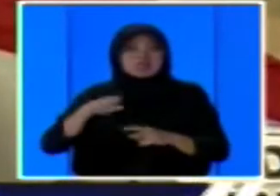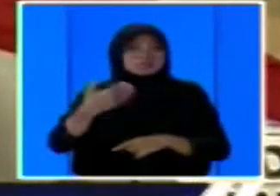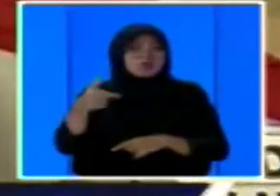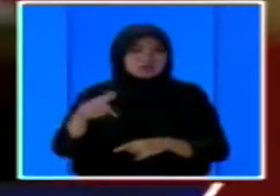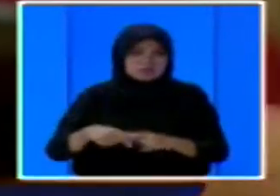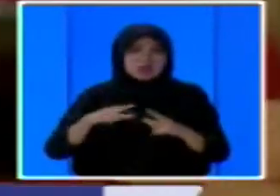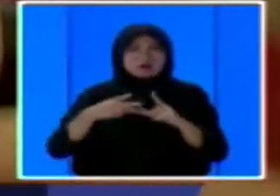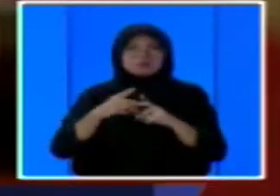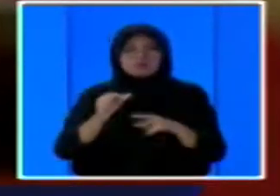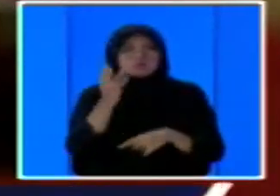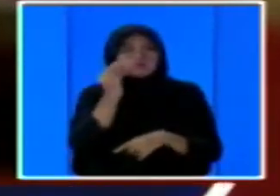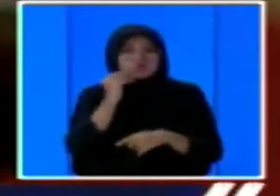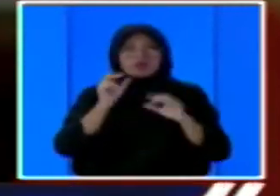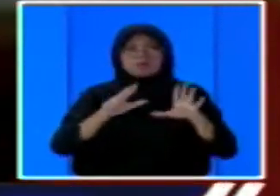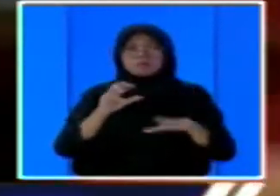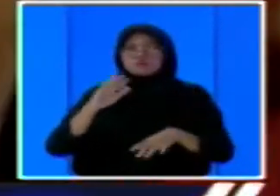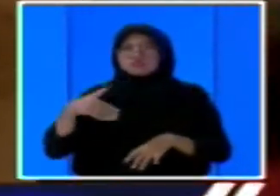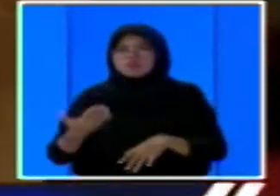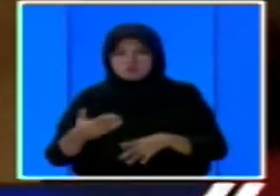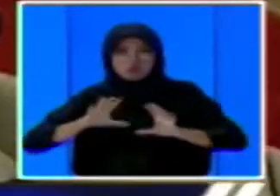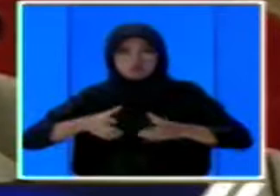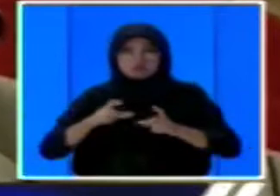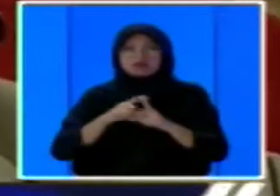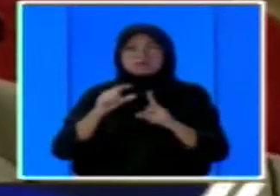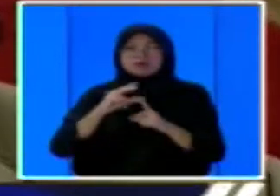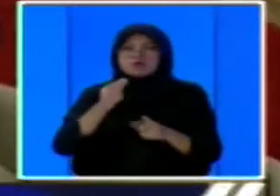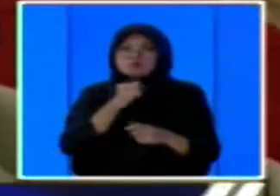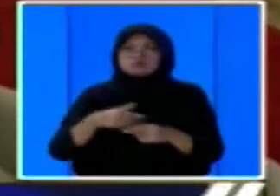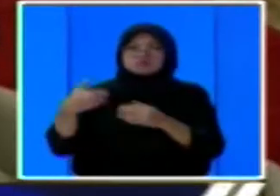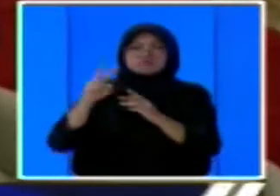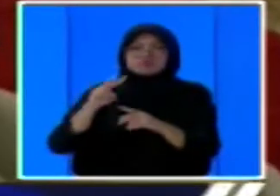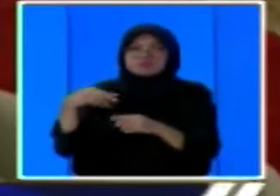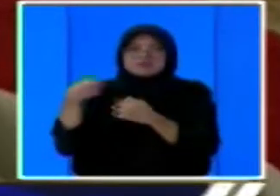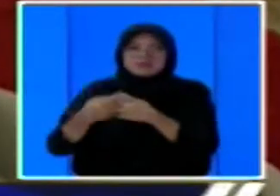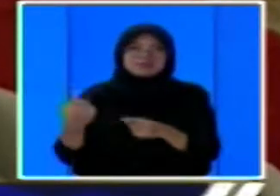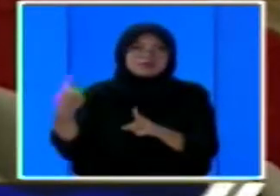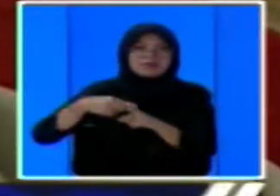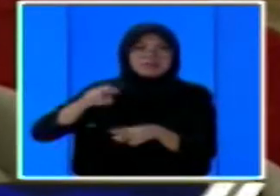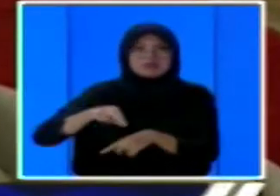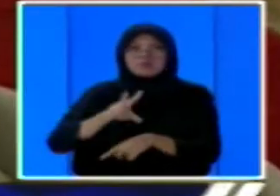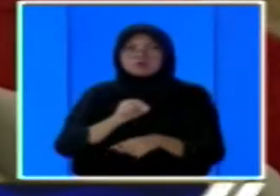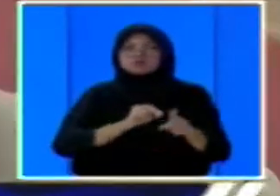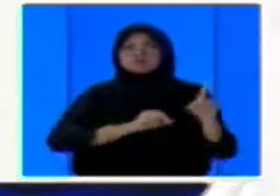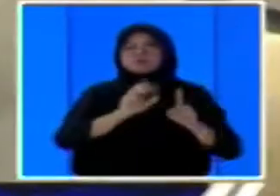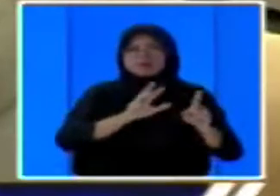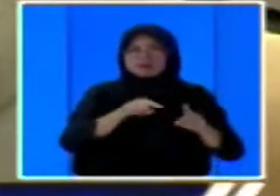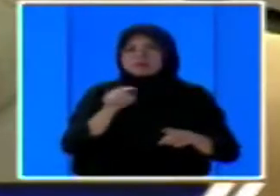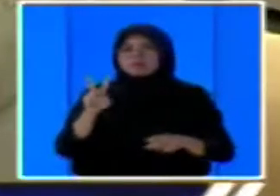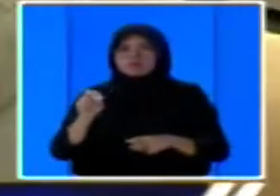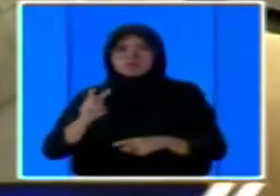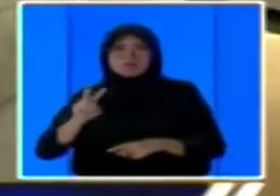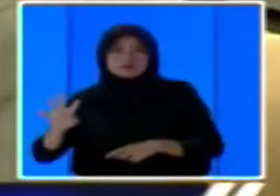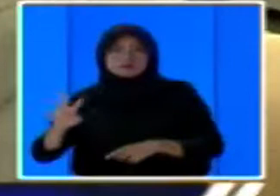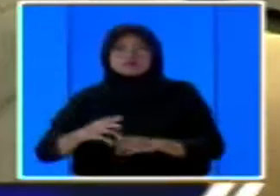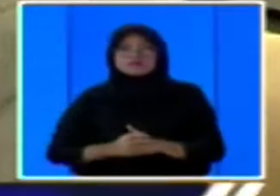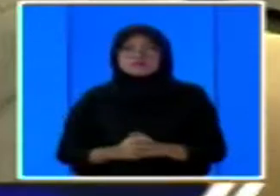Wahab telah menginjak usia 80 tahun dan menjadi anggota DPR tertua untuk periode 2019-2024. Terus